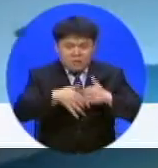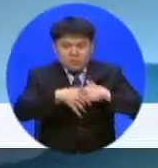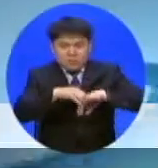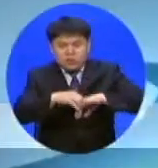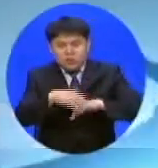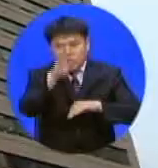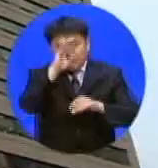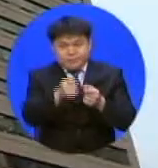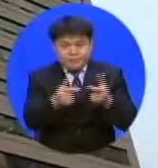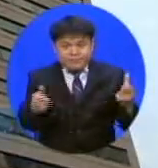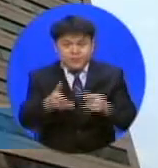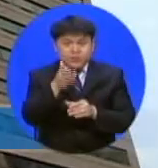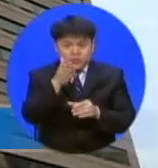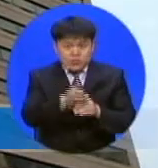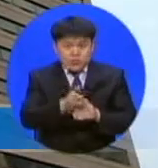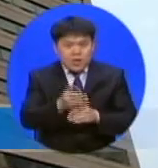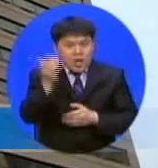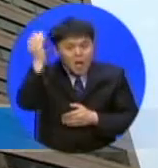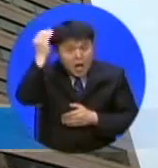나타났습니다.